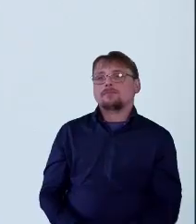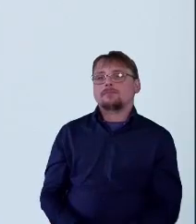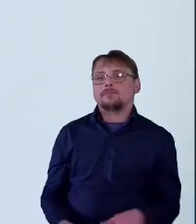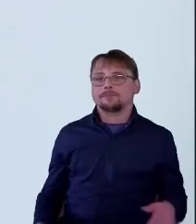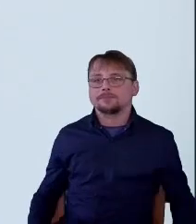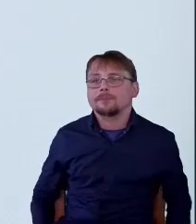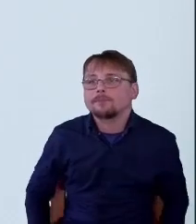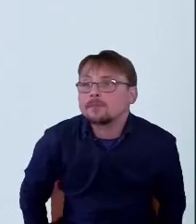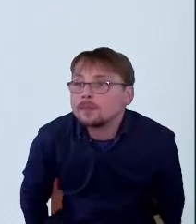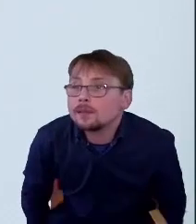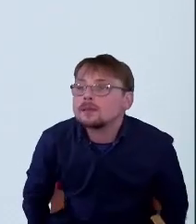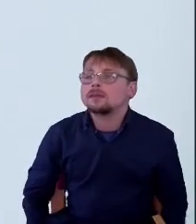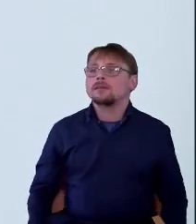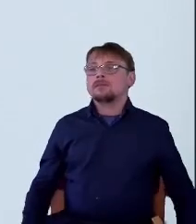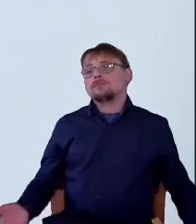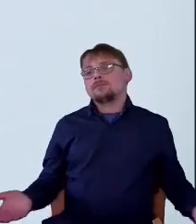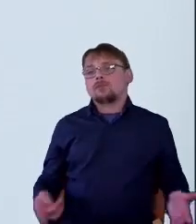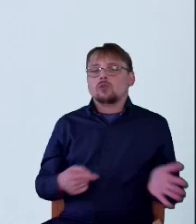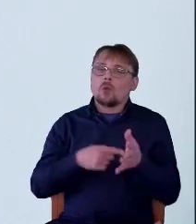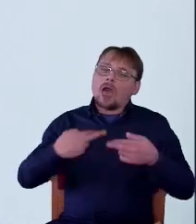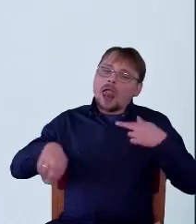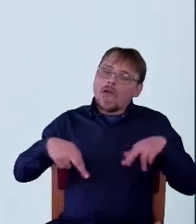w szybszym tempie, w zależności od jego możliwości.